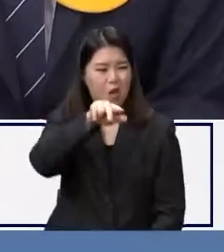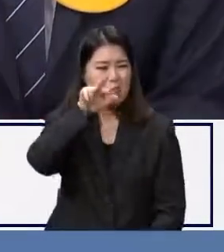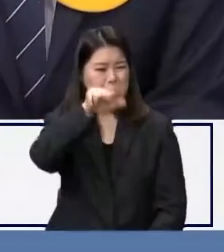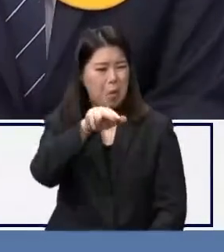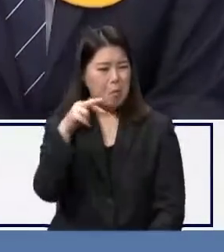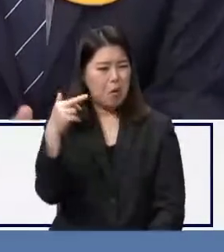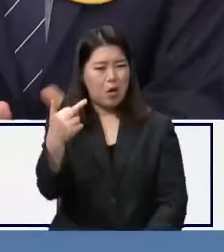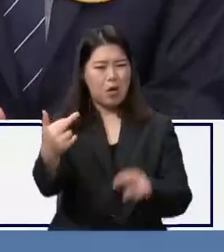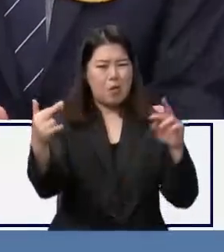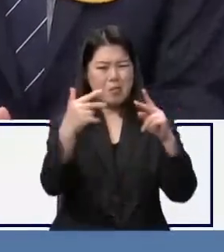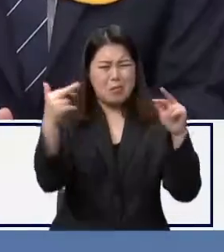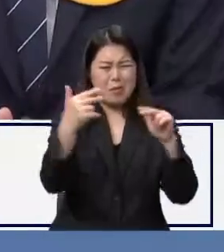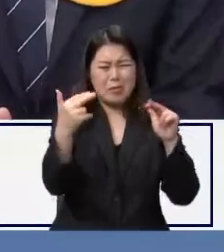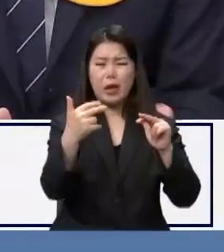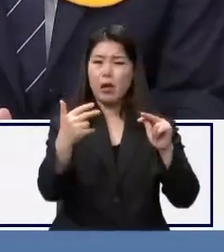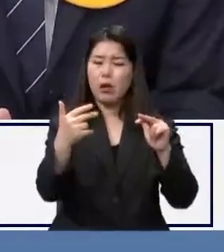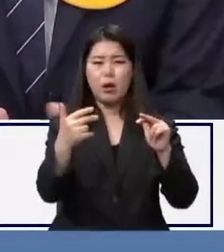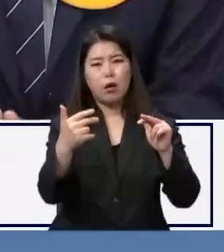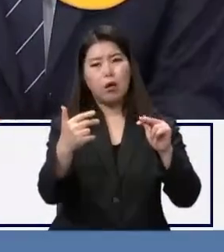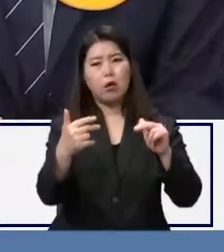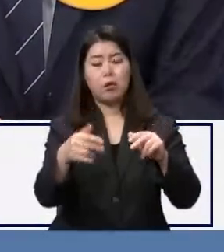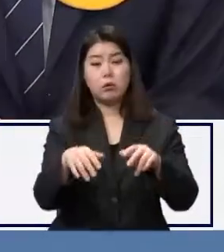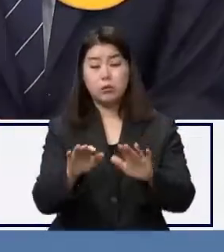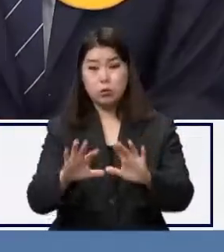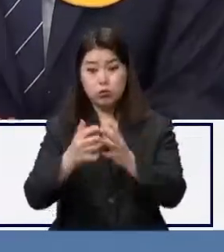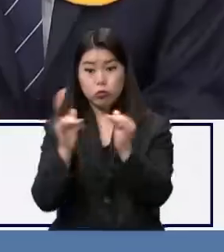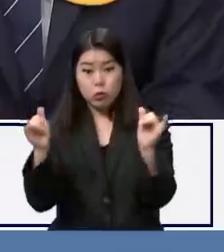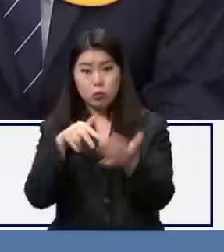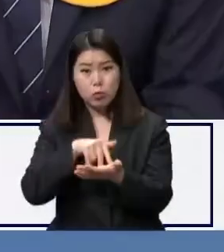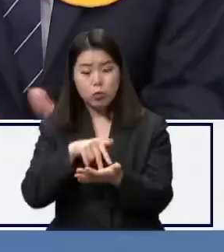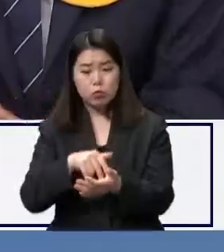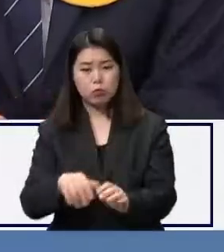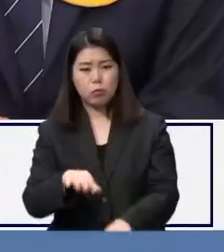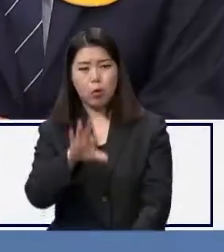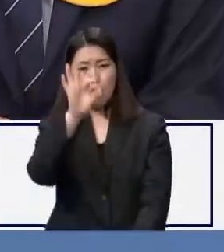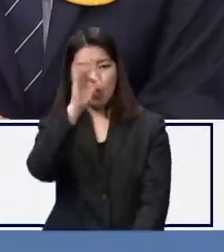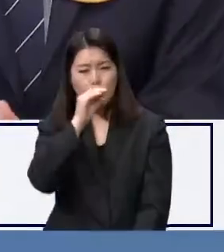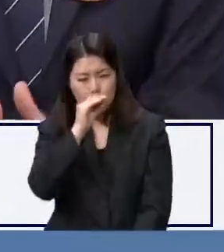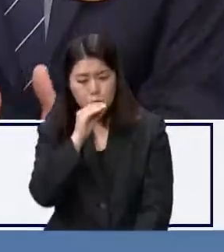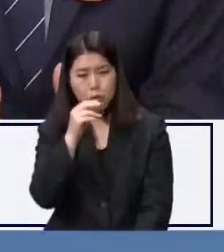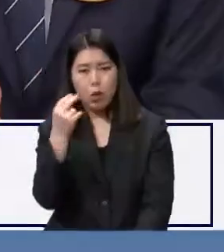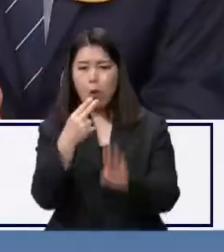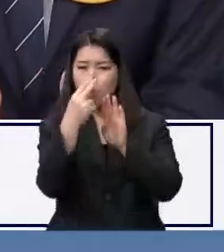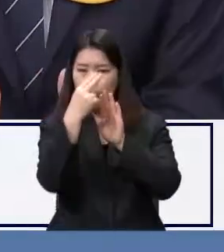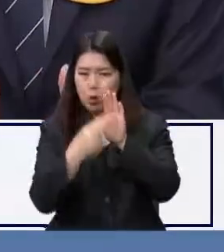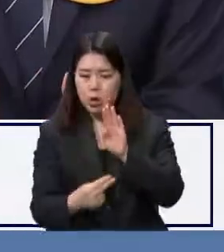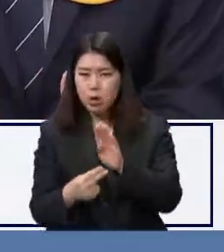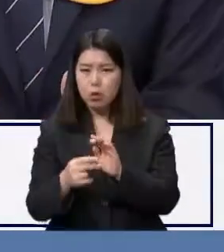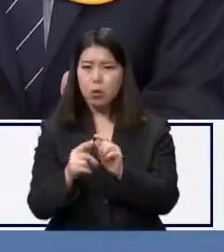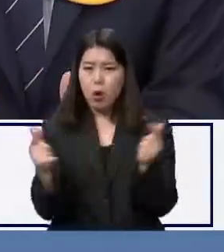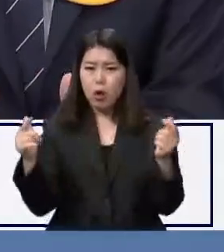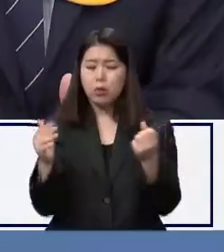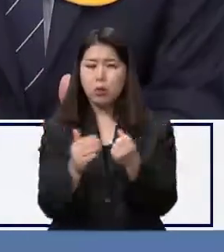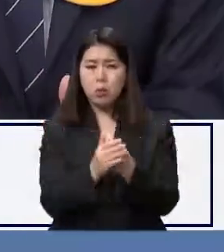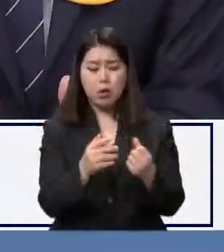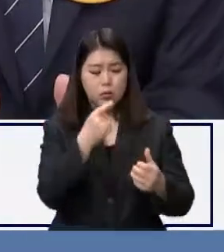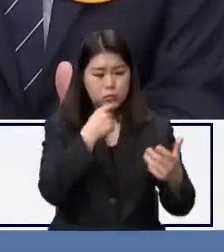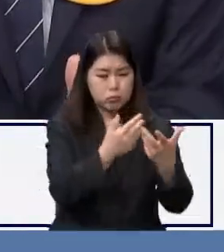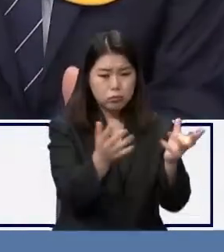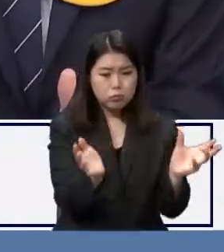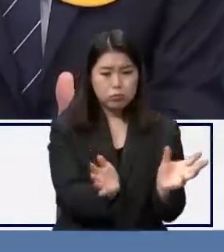때인가 국민들이 보기에는 돈 봉투 사건이라든지 아니면 코인 사건이라든지 이런 것들로 사실 민주당이